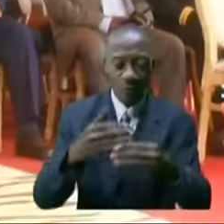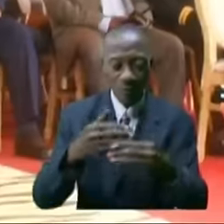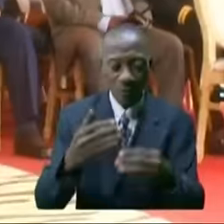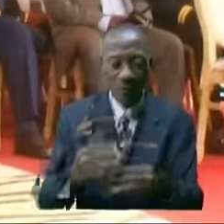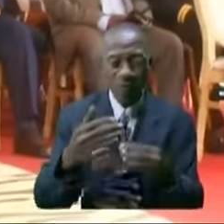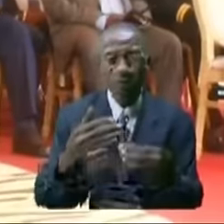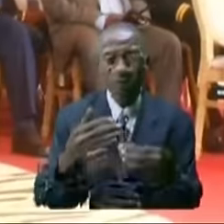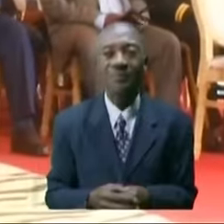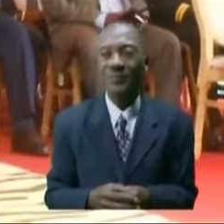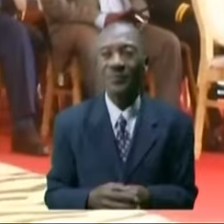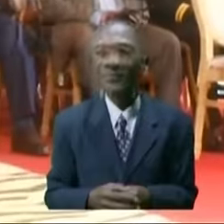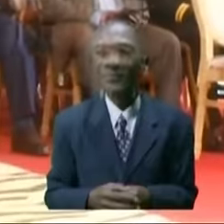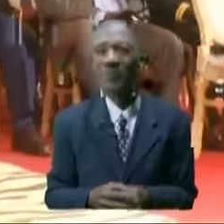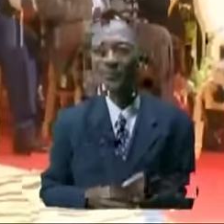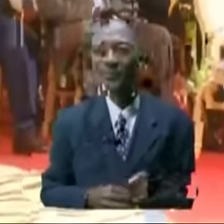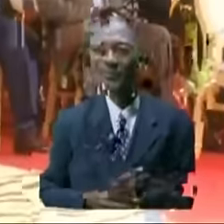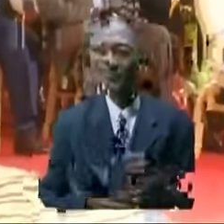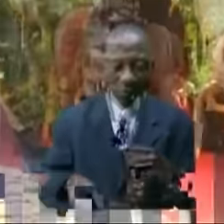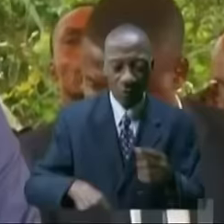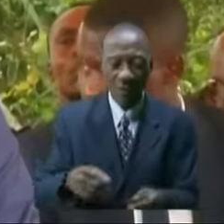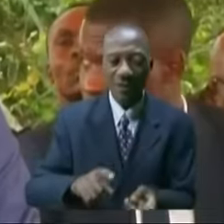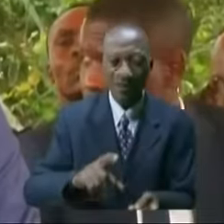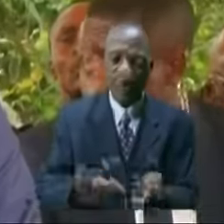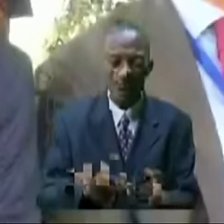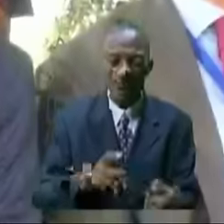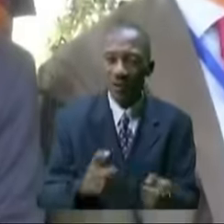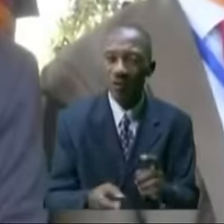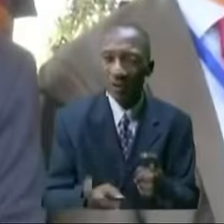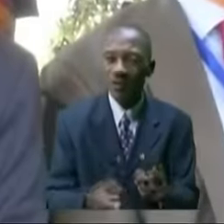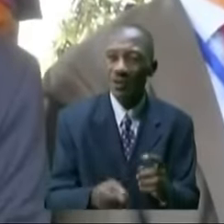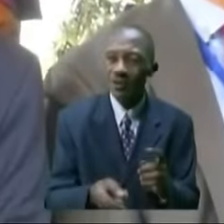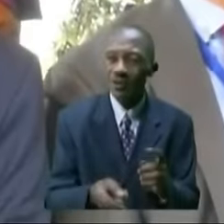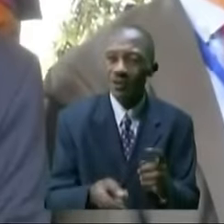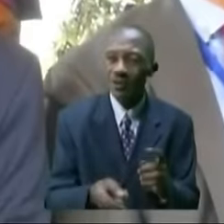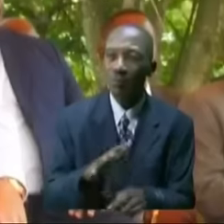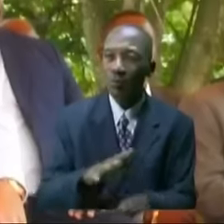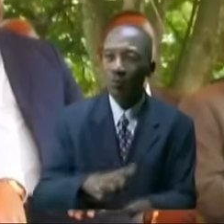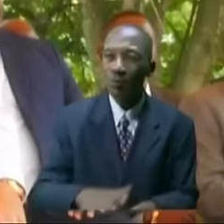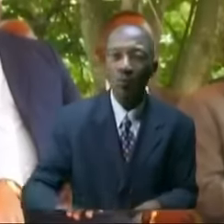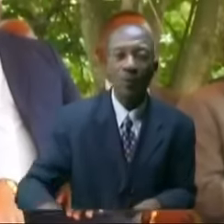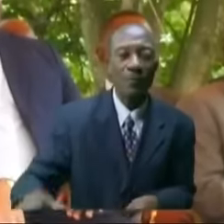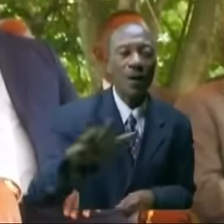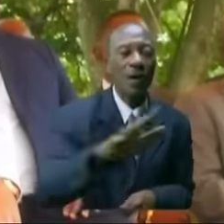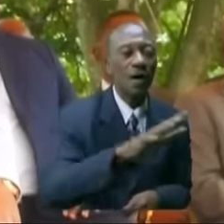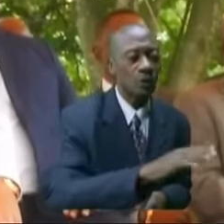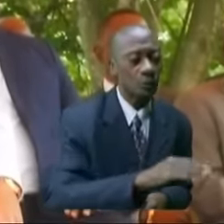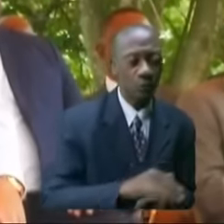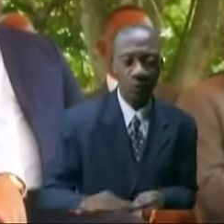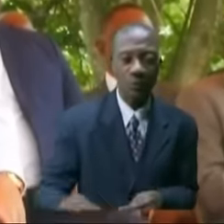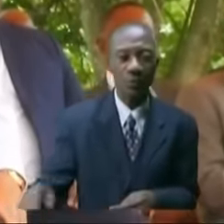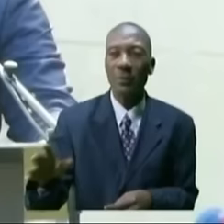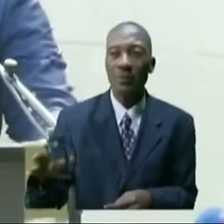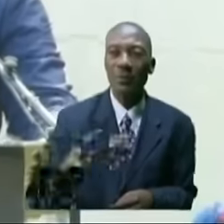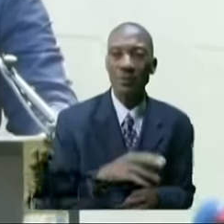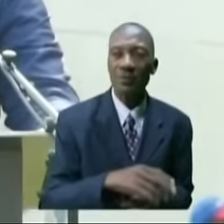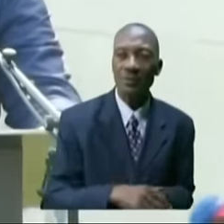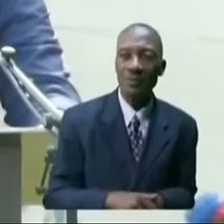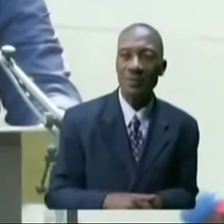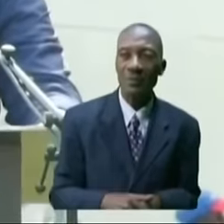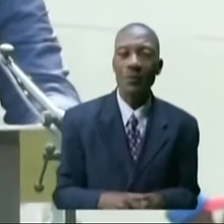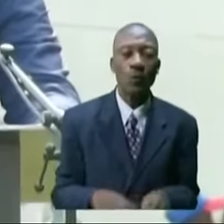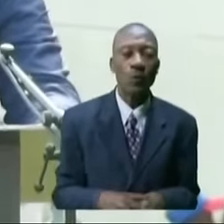initier des réformes dans le but d'améliorer le système éducatif national des élèves qui ont motivé l'ensemble de la